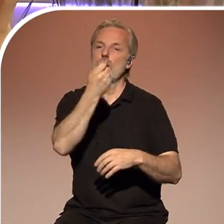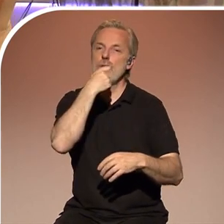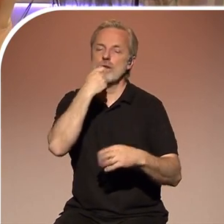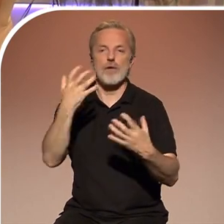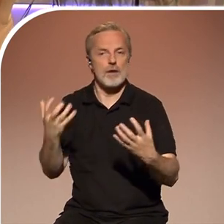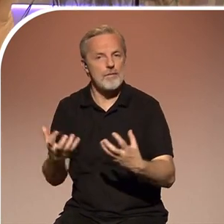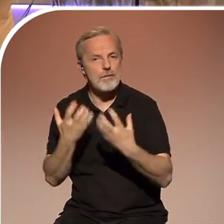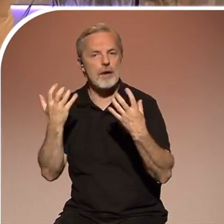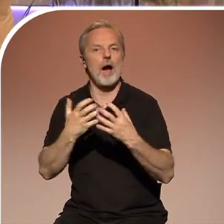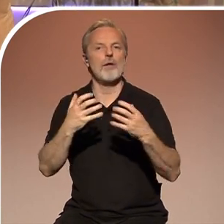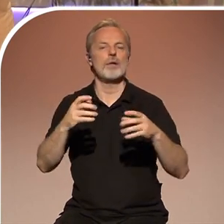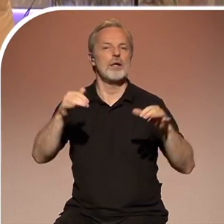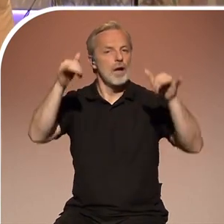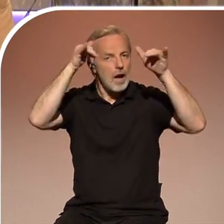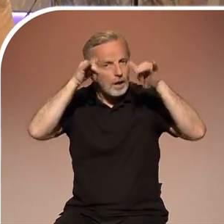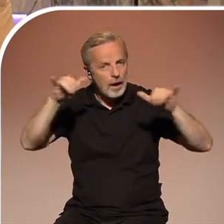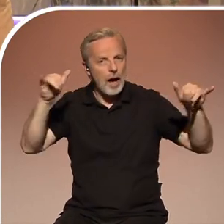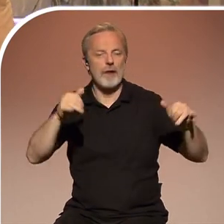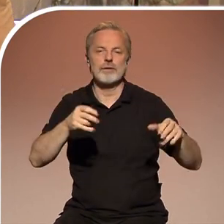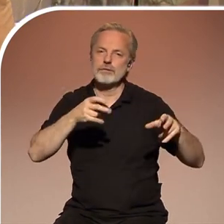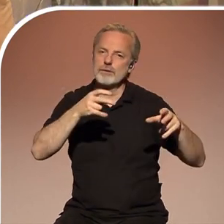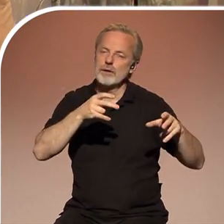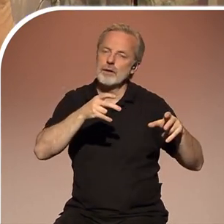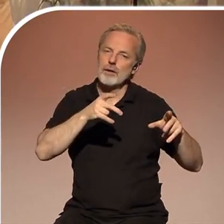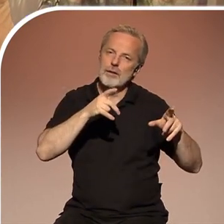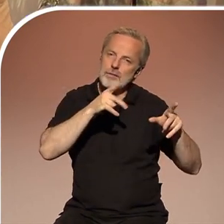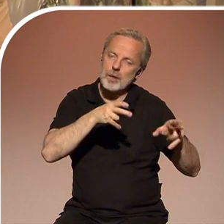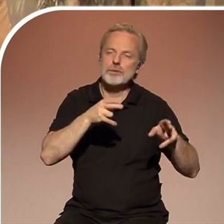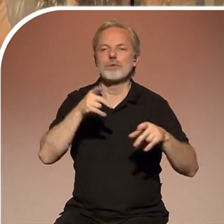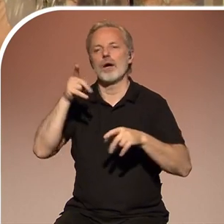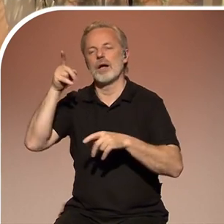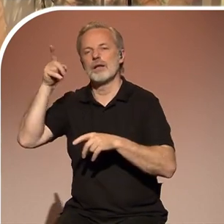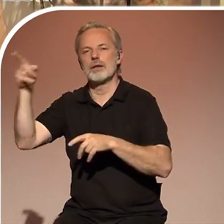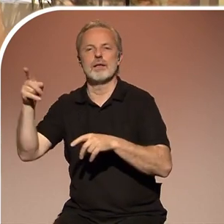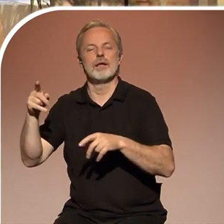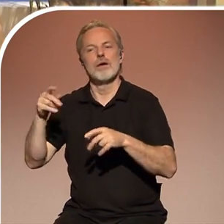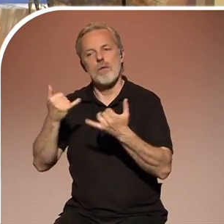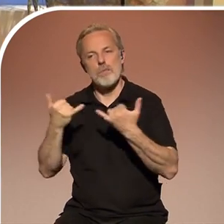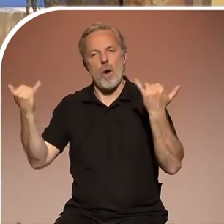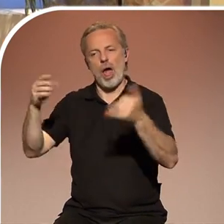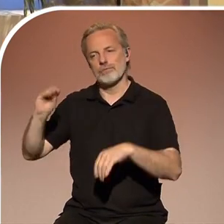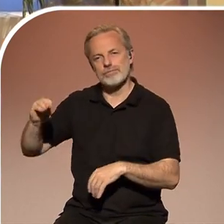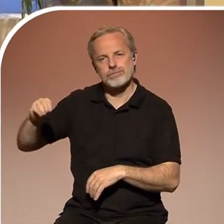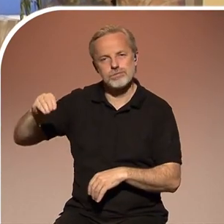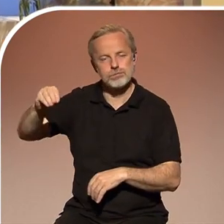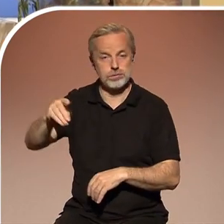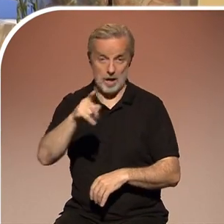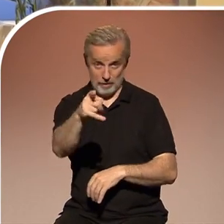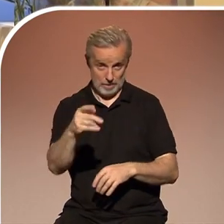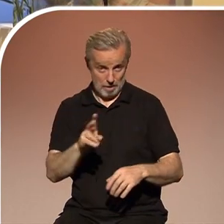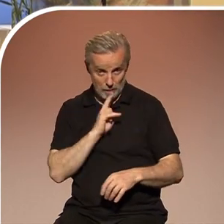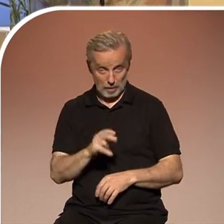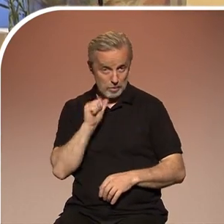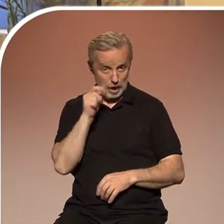náročná potřeba, aby se tomu třeba možná i více lidí rozhodlo věnovat v budoucnu, protože to jídlo potřebujeme zkrátka dobře. Vstáváte ve 4 ráno každý